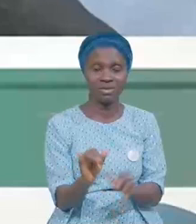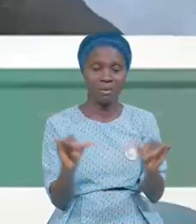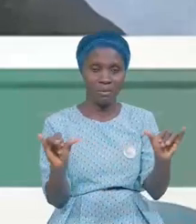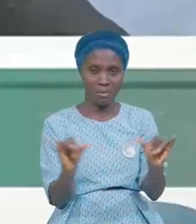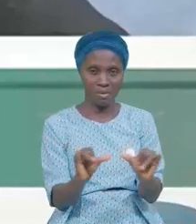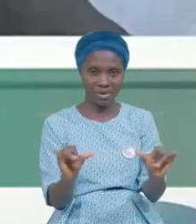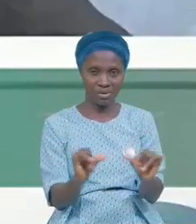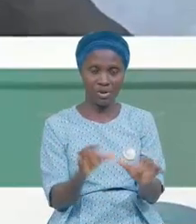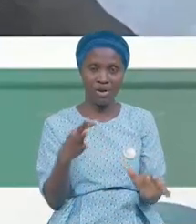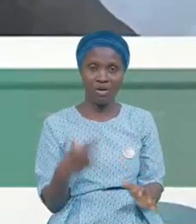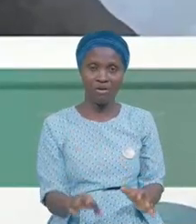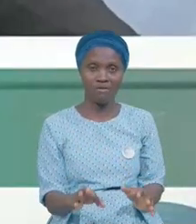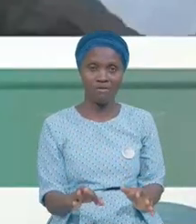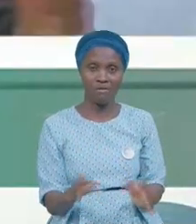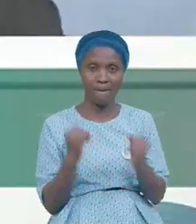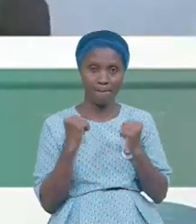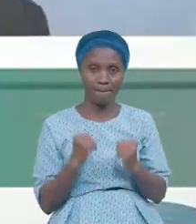de puissance.